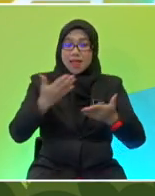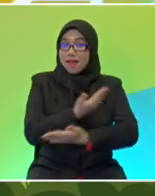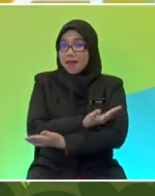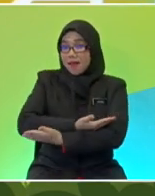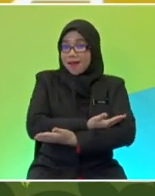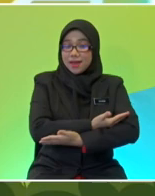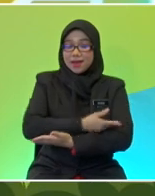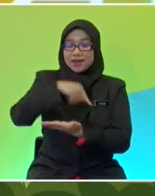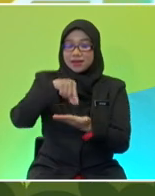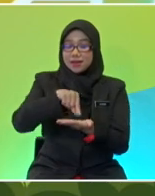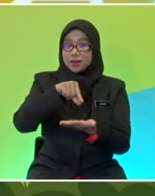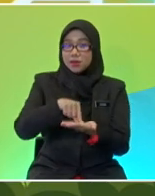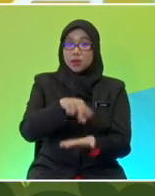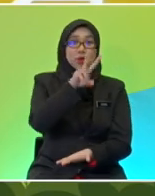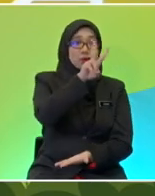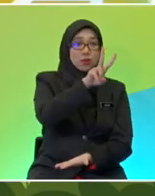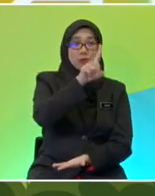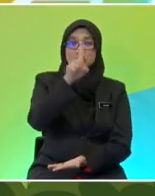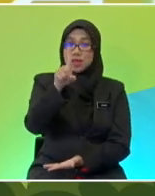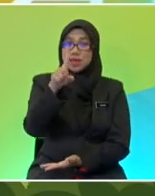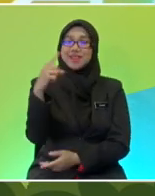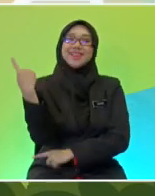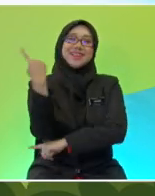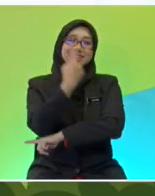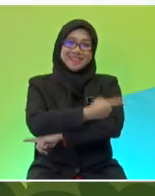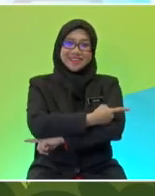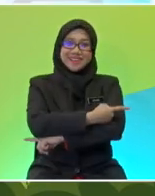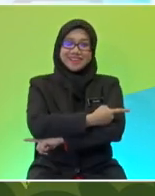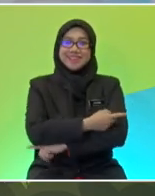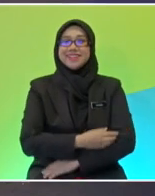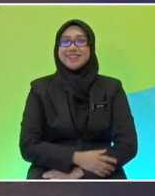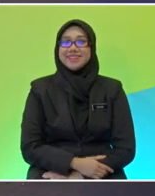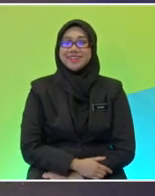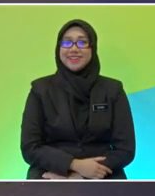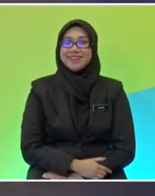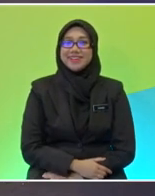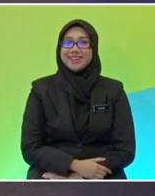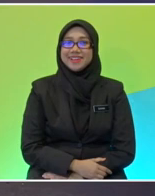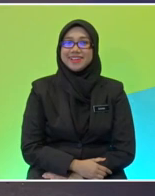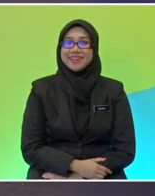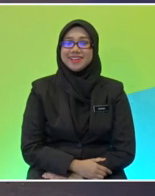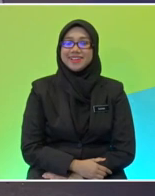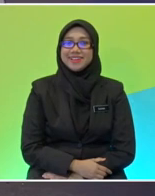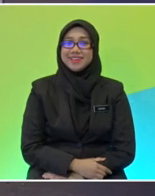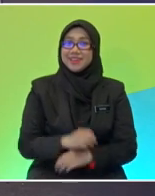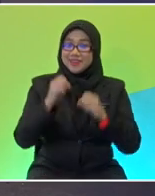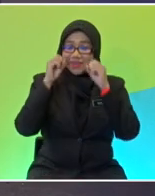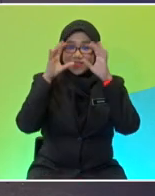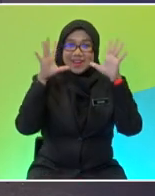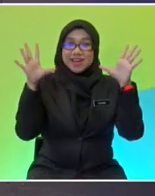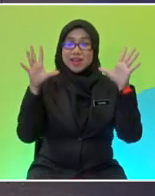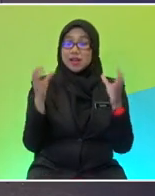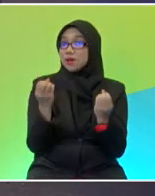masa 21 hari Wow Berapa